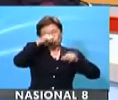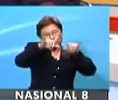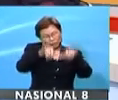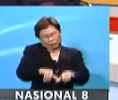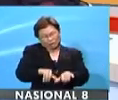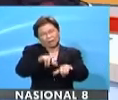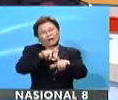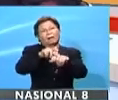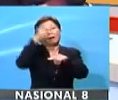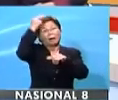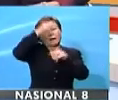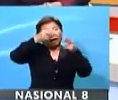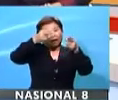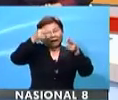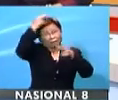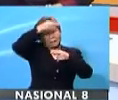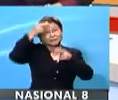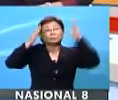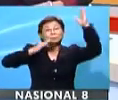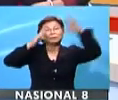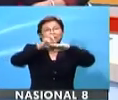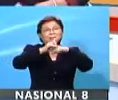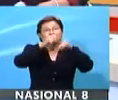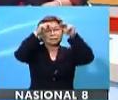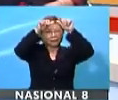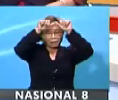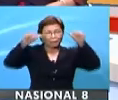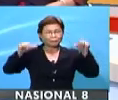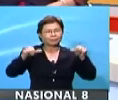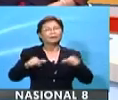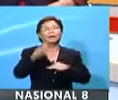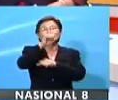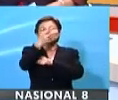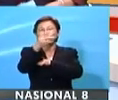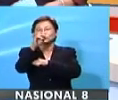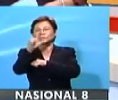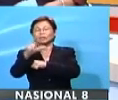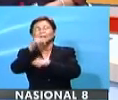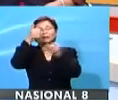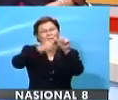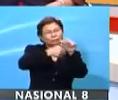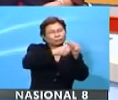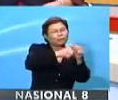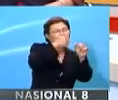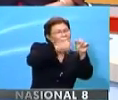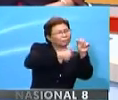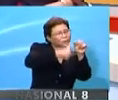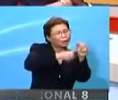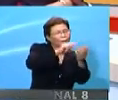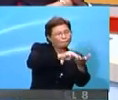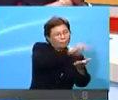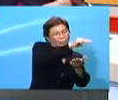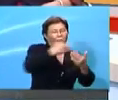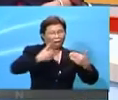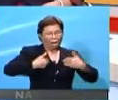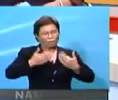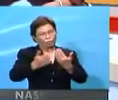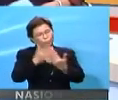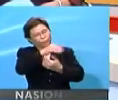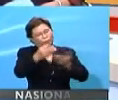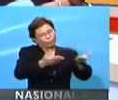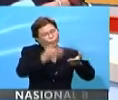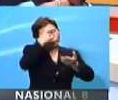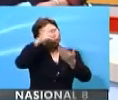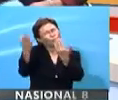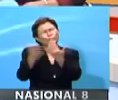di Mekah tahun ini. Syahril Sarapudin yang membuat liputan dari Mekah memaklumkan setiap maktab lengkap dengan pelbagai kemudahan dan perkhidmatan